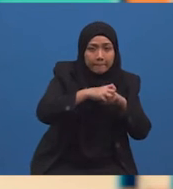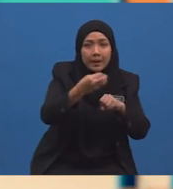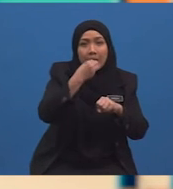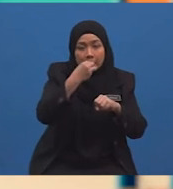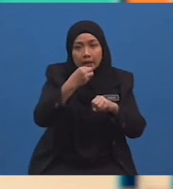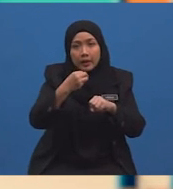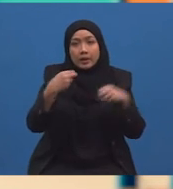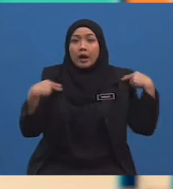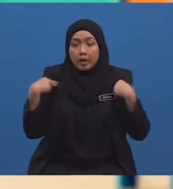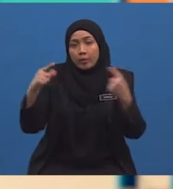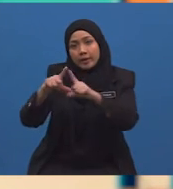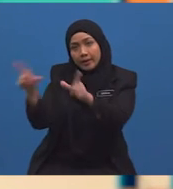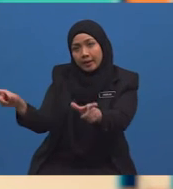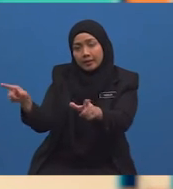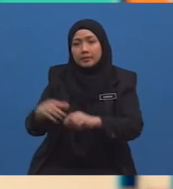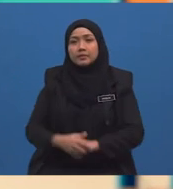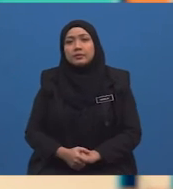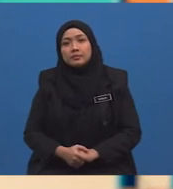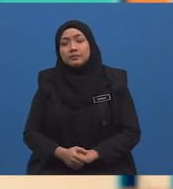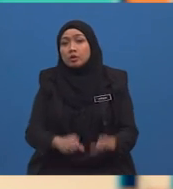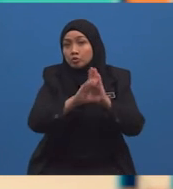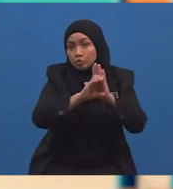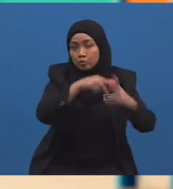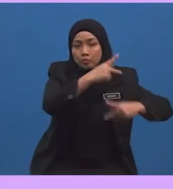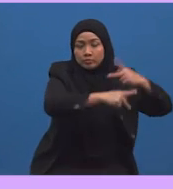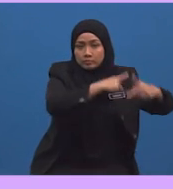Mari kita lihat satu contoh kitar nutrien.